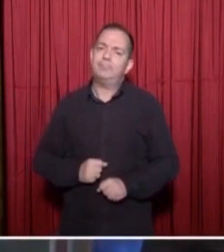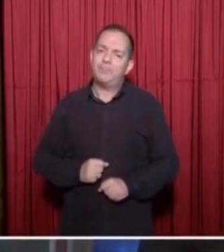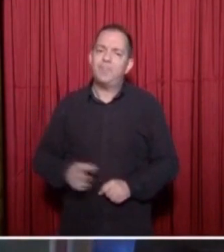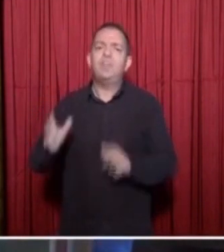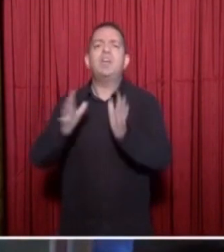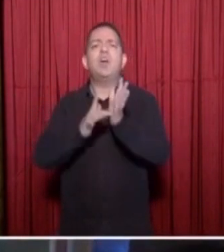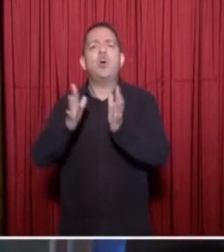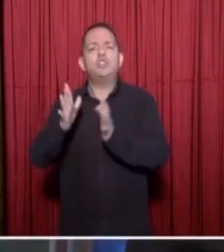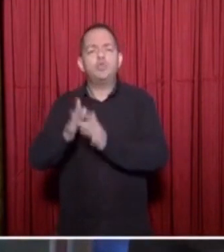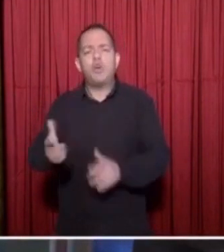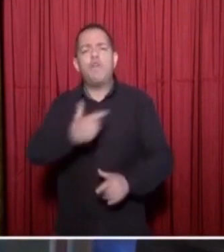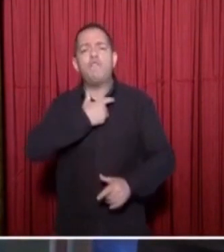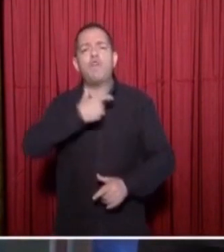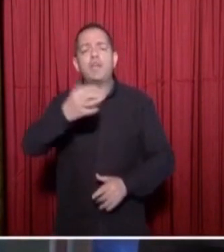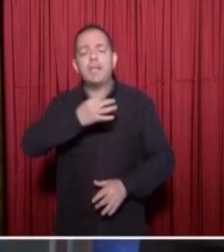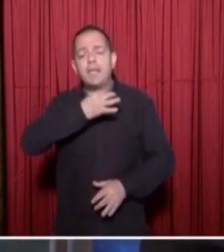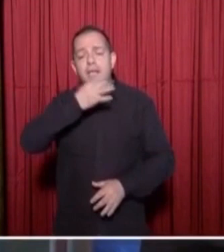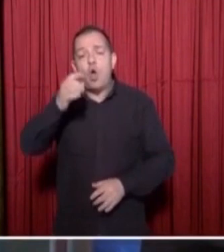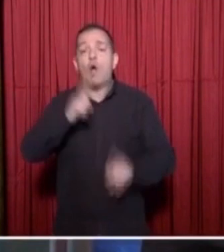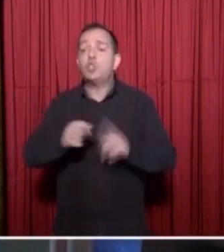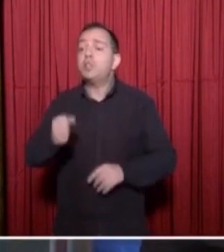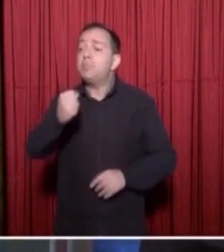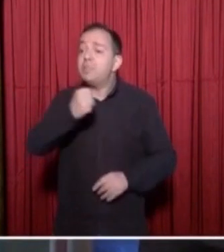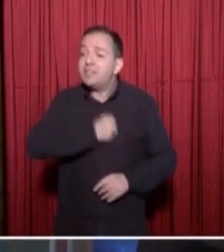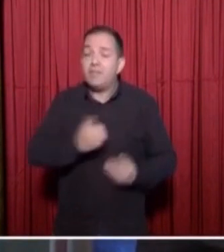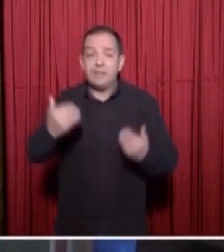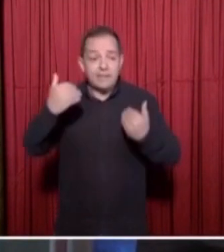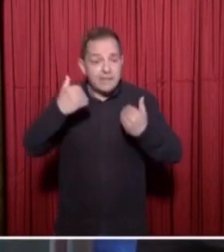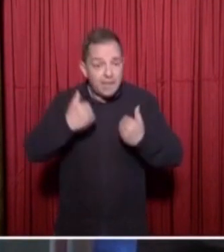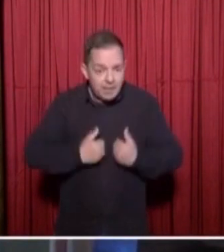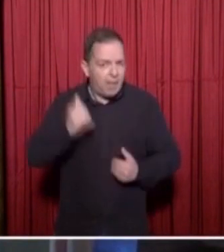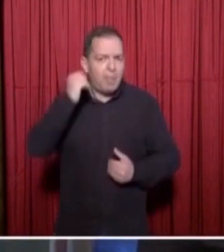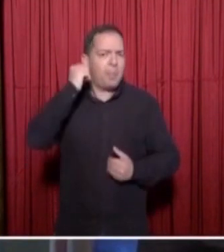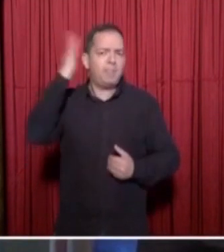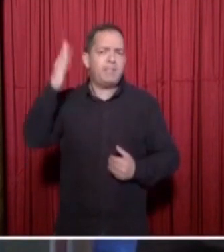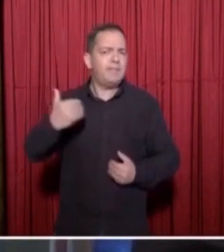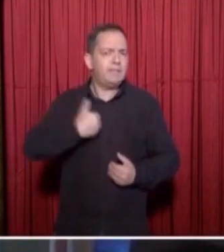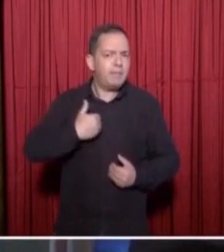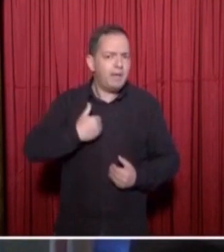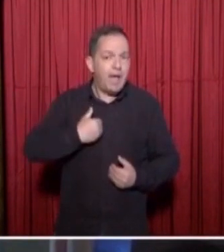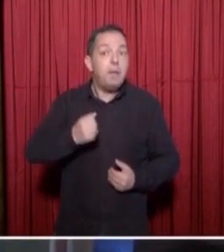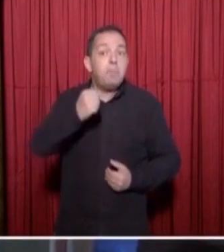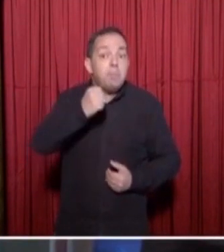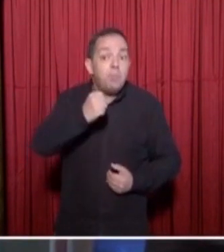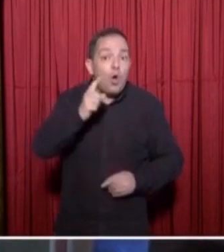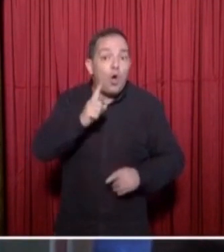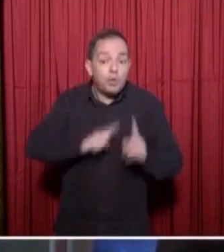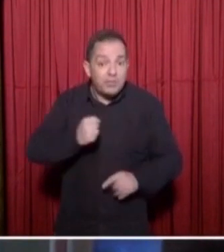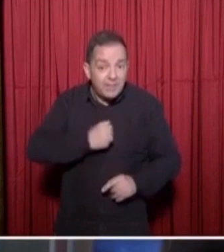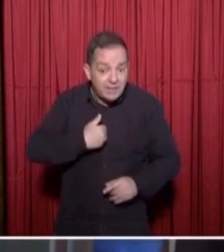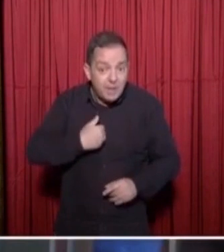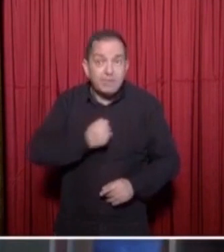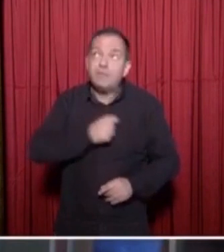Ιησούς δε έκραξε και είπε, ο πιστεύων εις εμέ, ου πιστεύει εις εμέ, άλιστον πέμψαντά